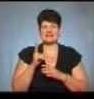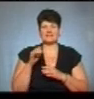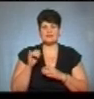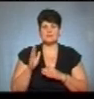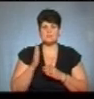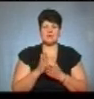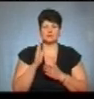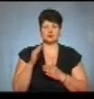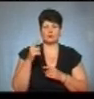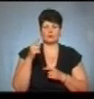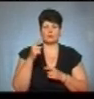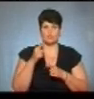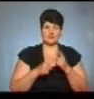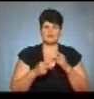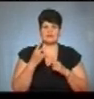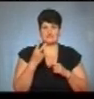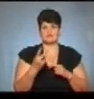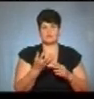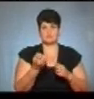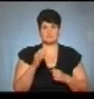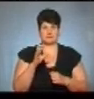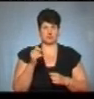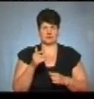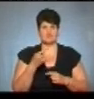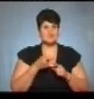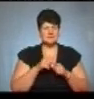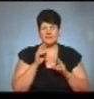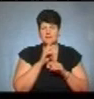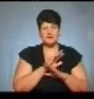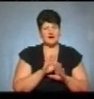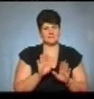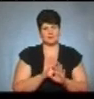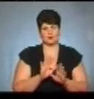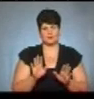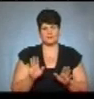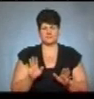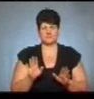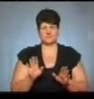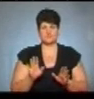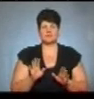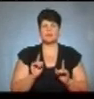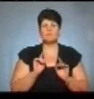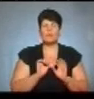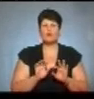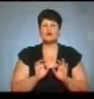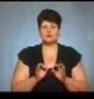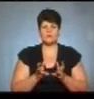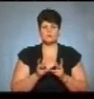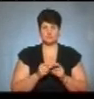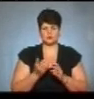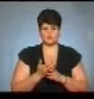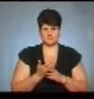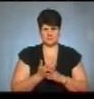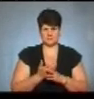бути поділена на два і отримати суму 500 гривень. Це неправильно. Тому що, поясню, як розраховується